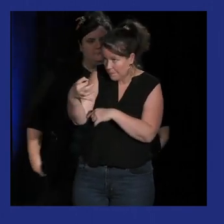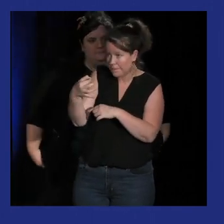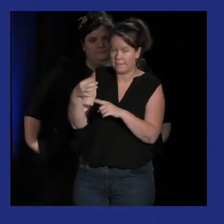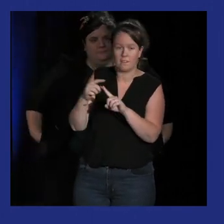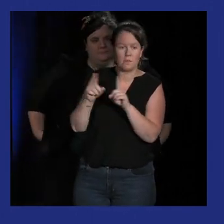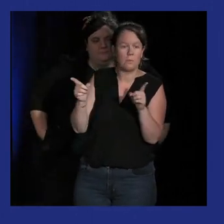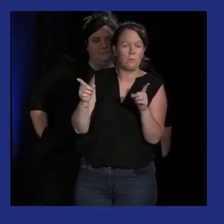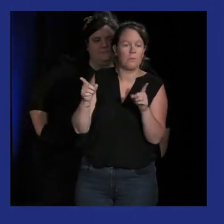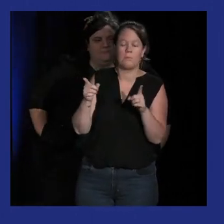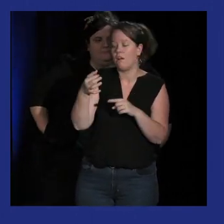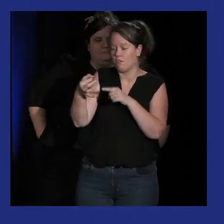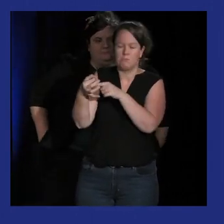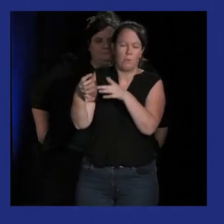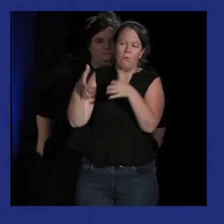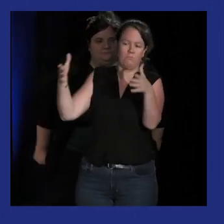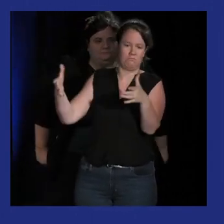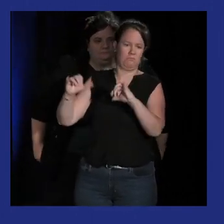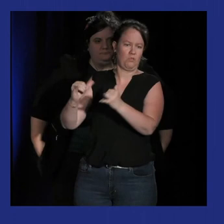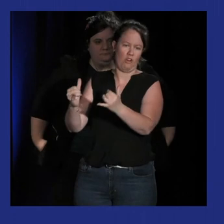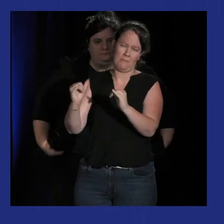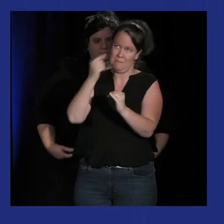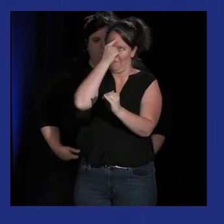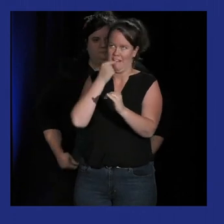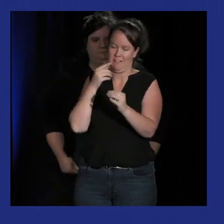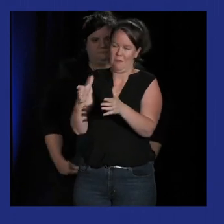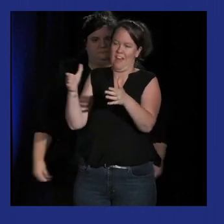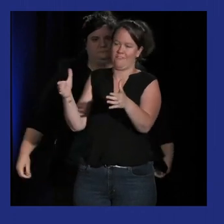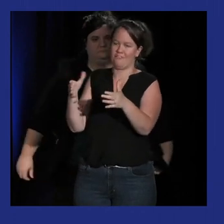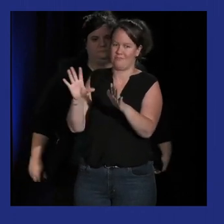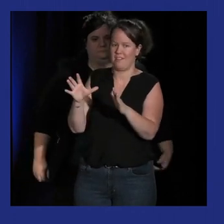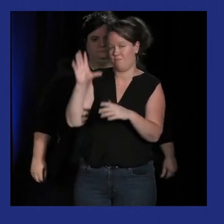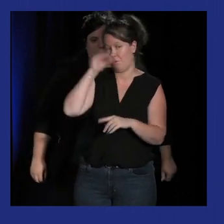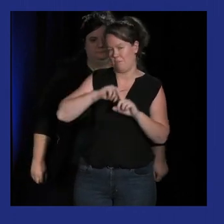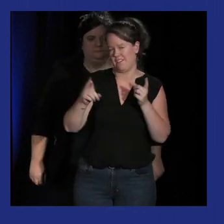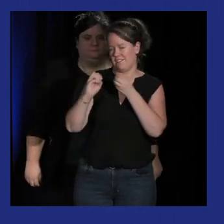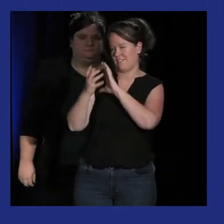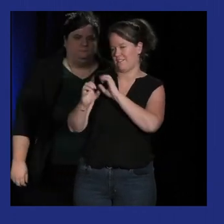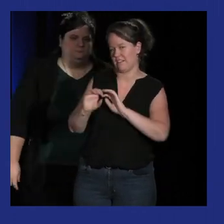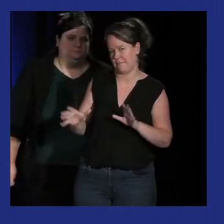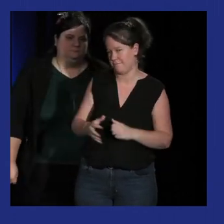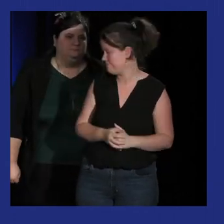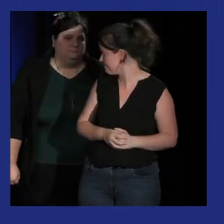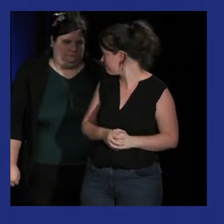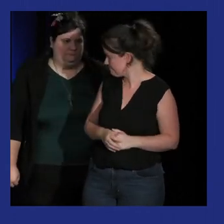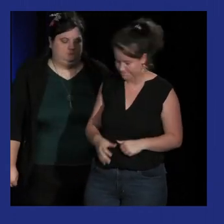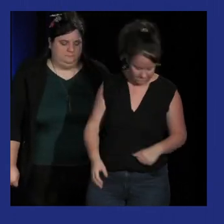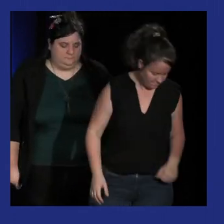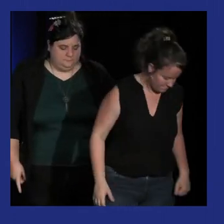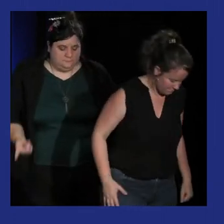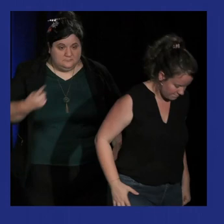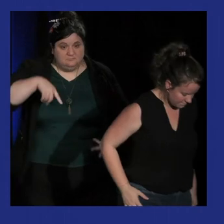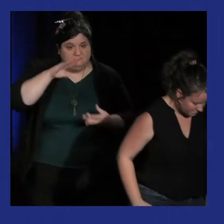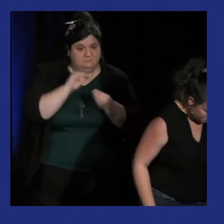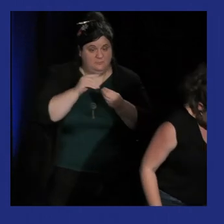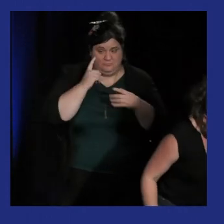de l'univers des joueurs c'est quelque chose à c'est quelque chose à ne pas négliger nous on se pose pas mal de questions parce que du coup le vinyle maintenant